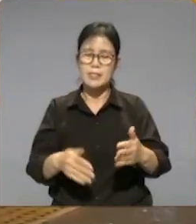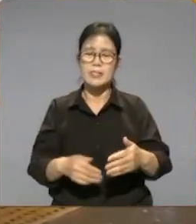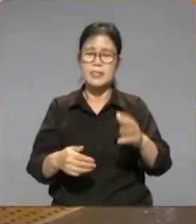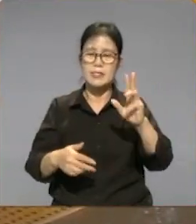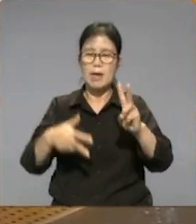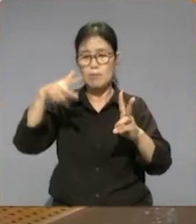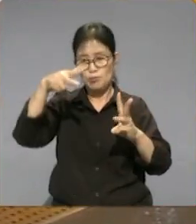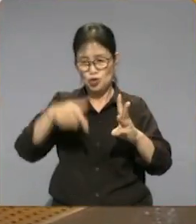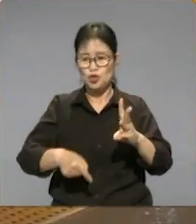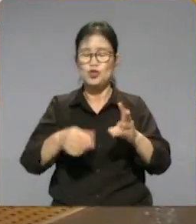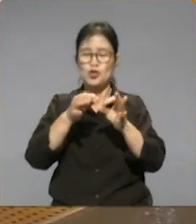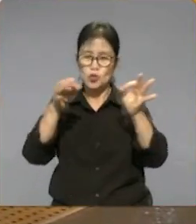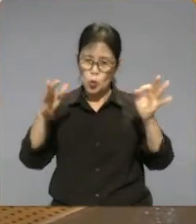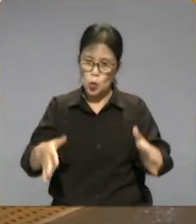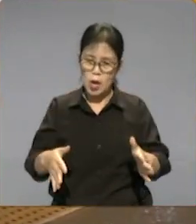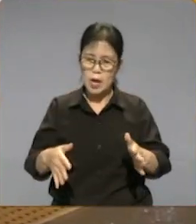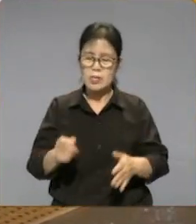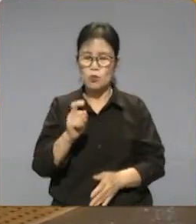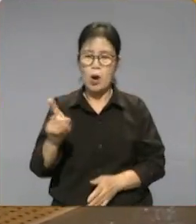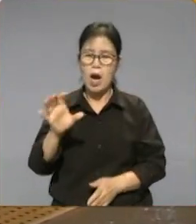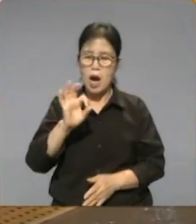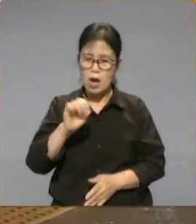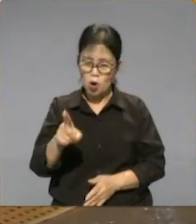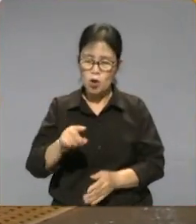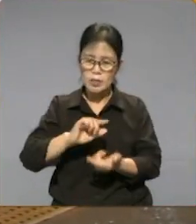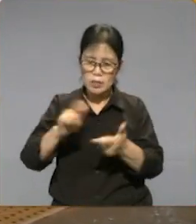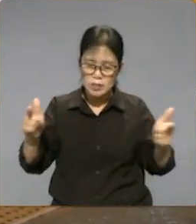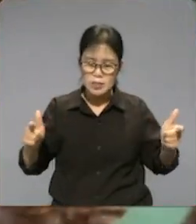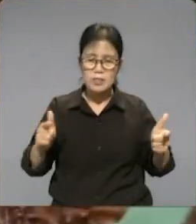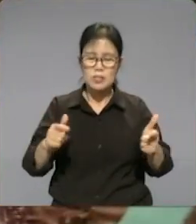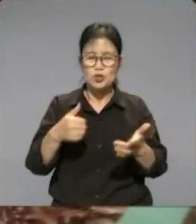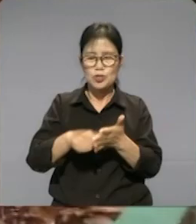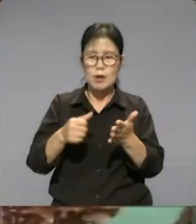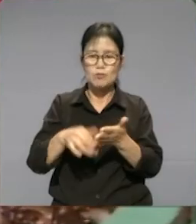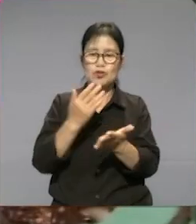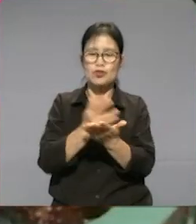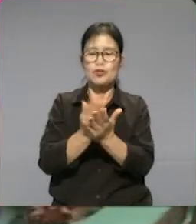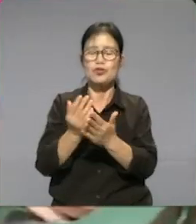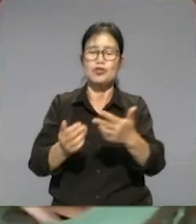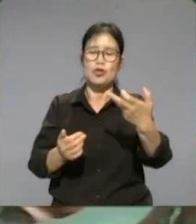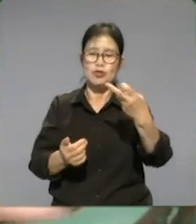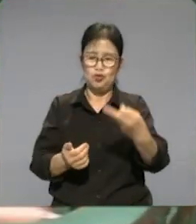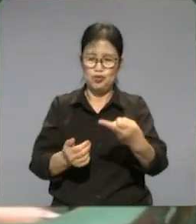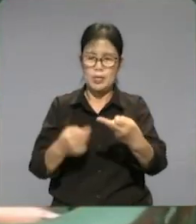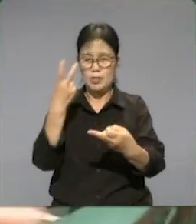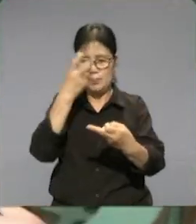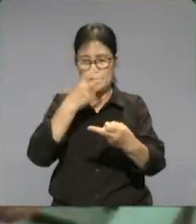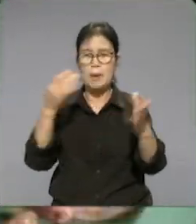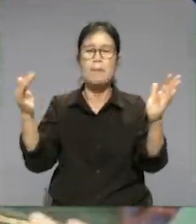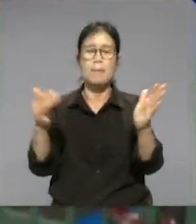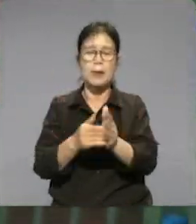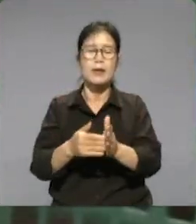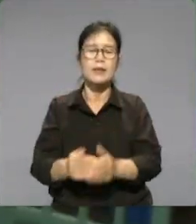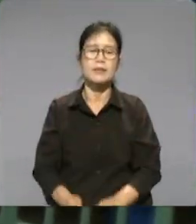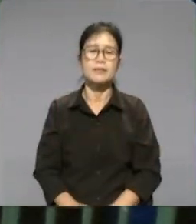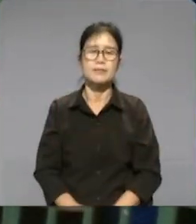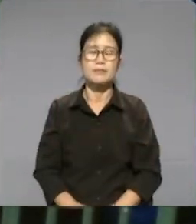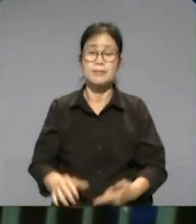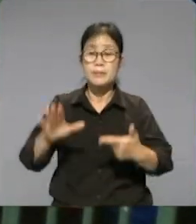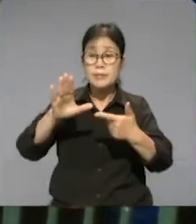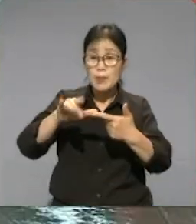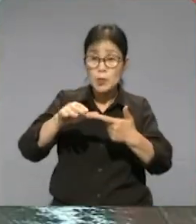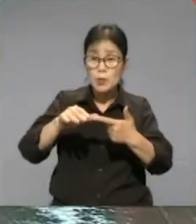소래포구 어시장에서 판매되는 광어와 전어, 오징어 등 수산물 12종을 대상으로 진행됐습니다.